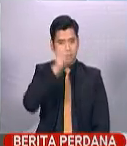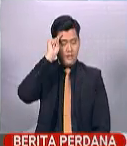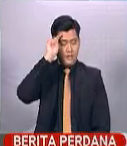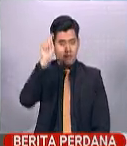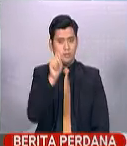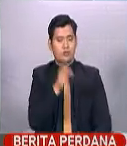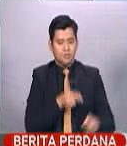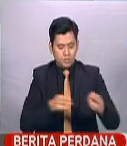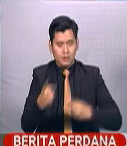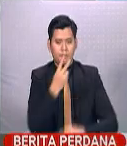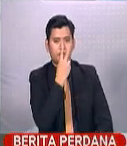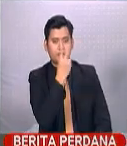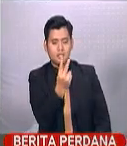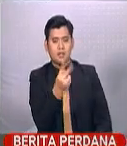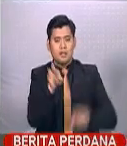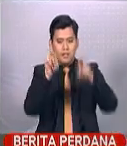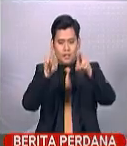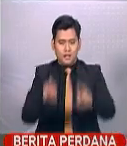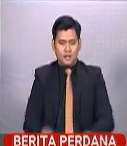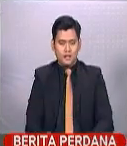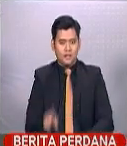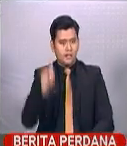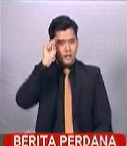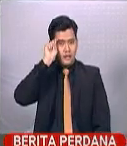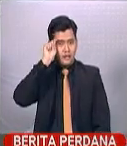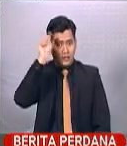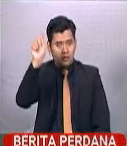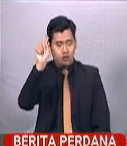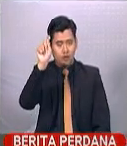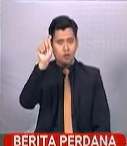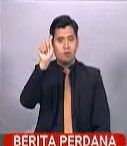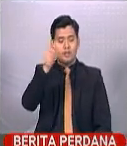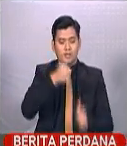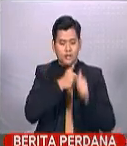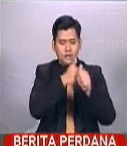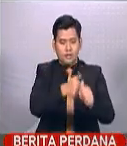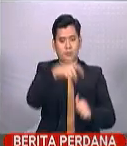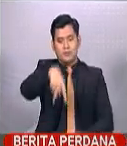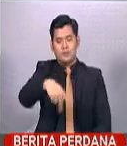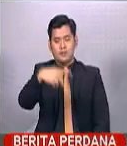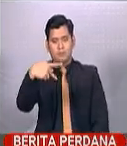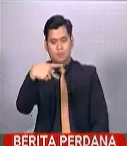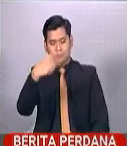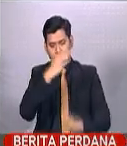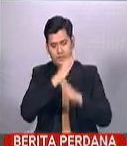mematuhi perintah berkenaan dalam usaha membendung penularan wabak COVID-19.